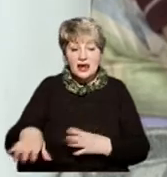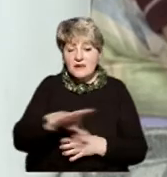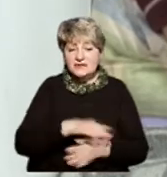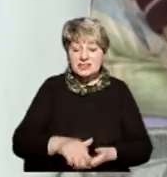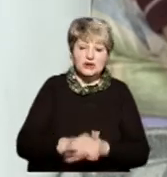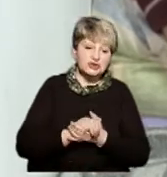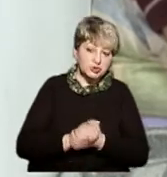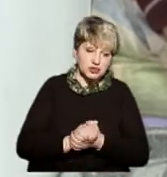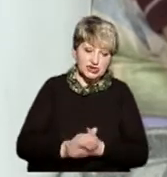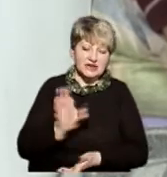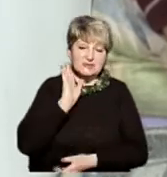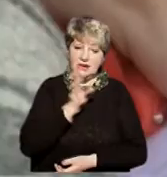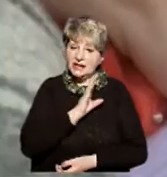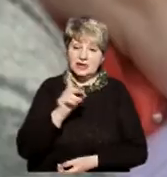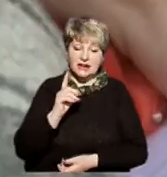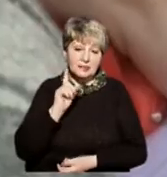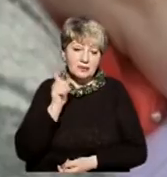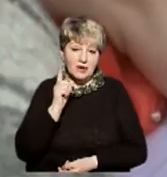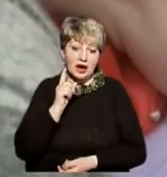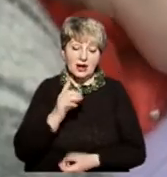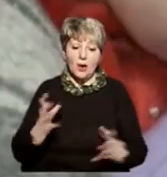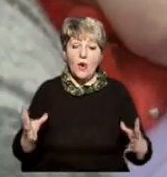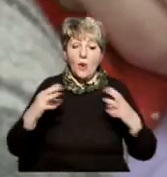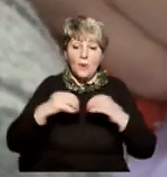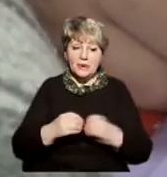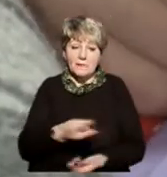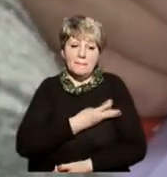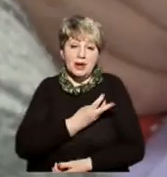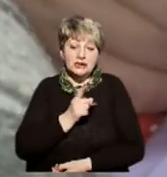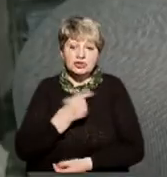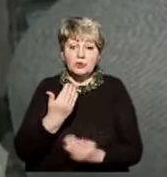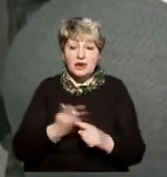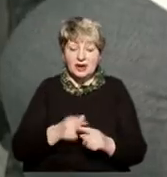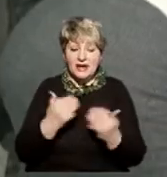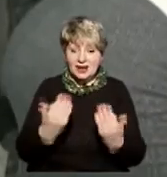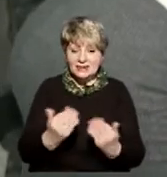здружилися. Молодих мам об'єднала не лише турбота про дітей, а й бажання, аби в цих немовлят